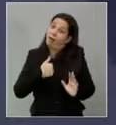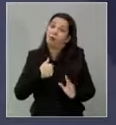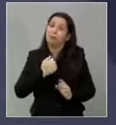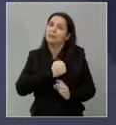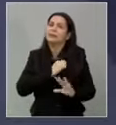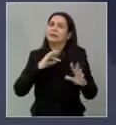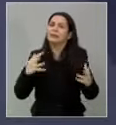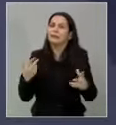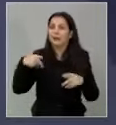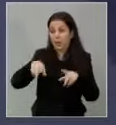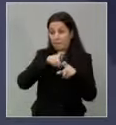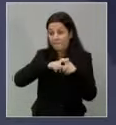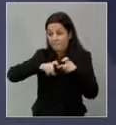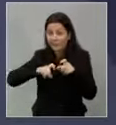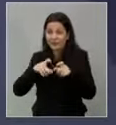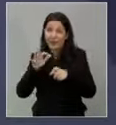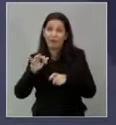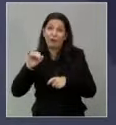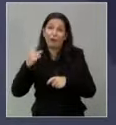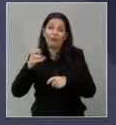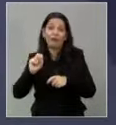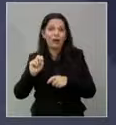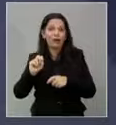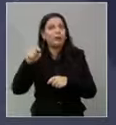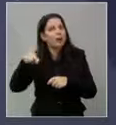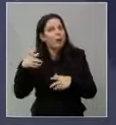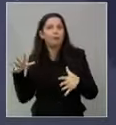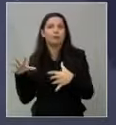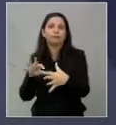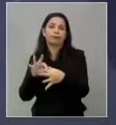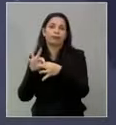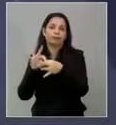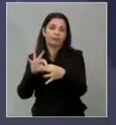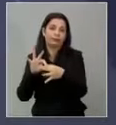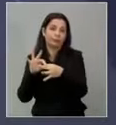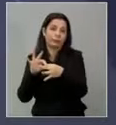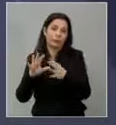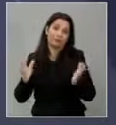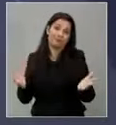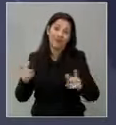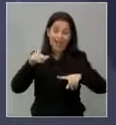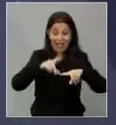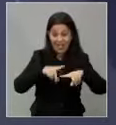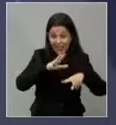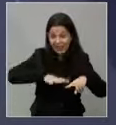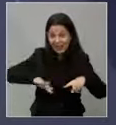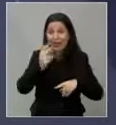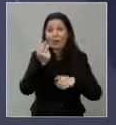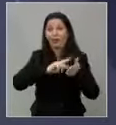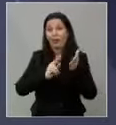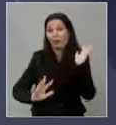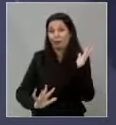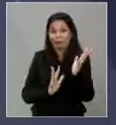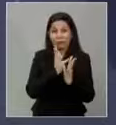παρούσα σε αυτή την εθνική προσπάθεια. Για την ανάκαμψη της ελληνικής οικονομίας χρειάζονται επενδύσεις και